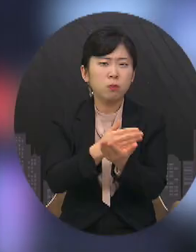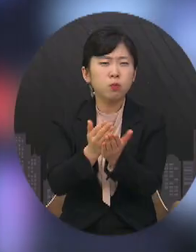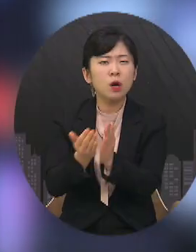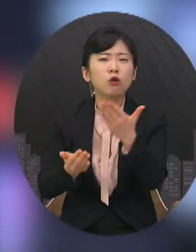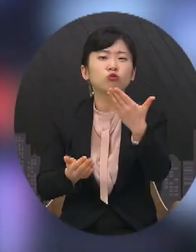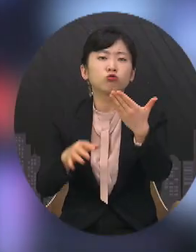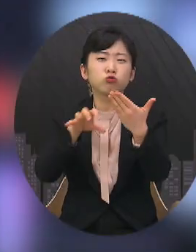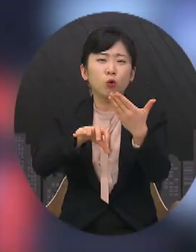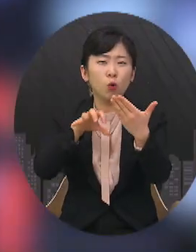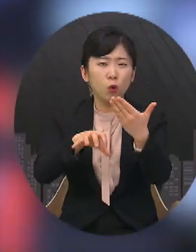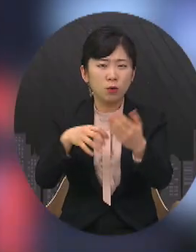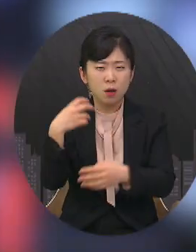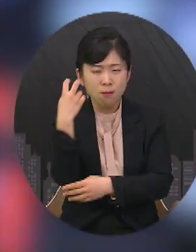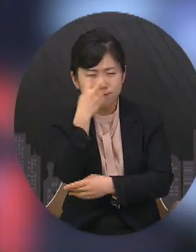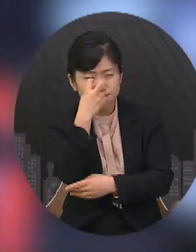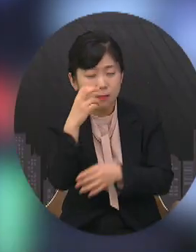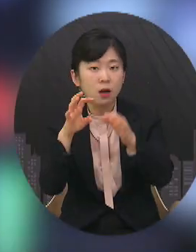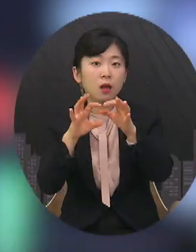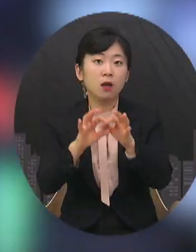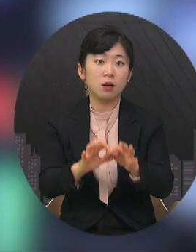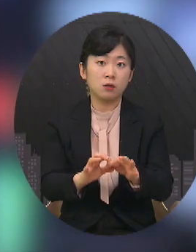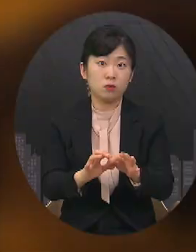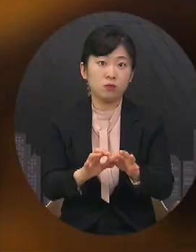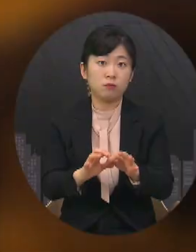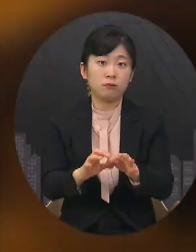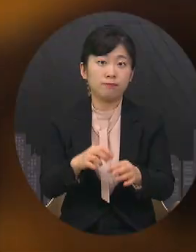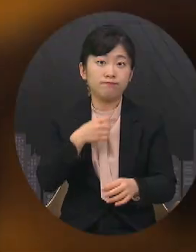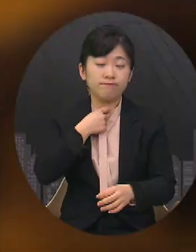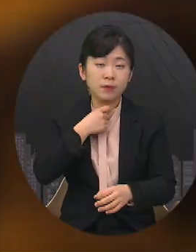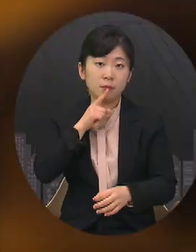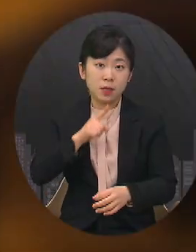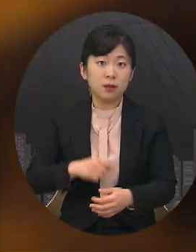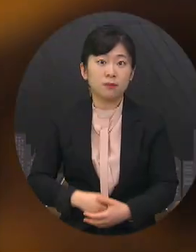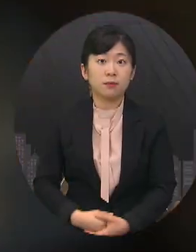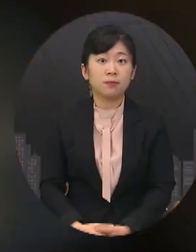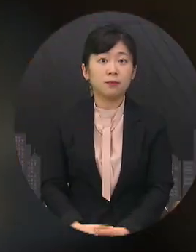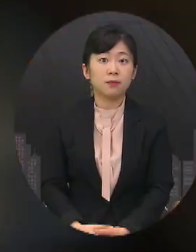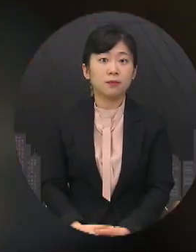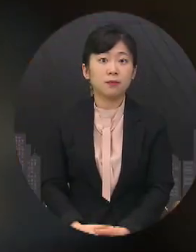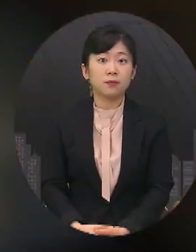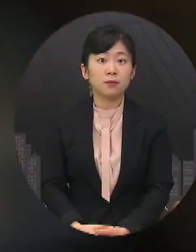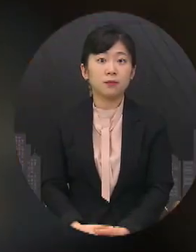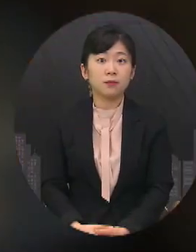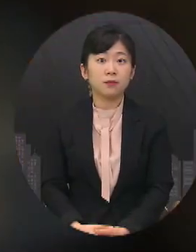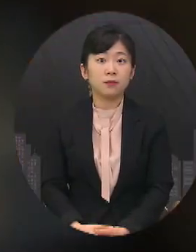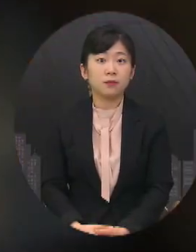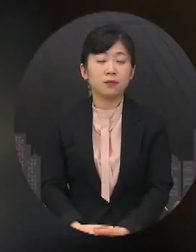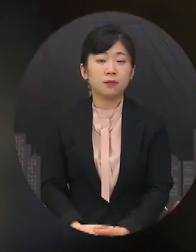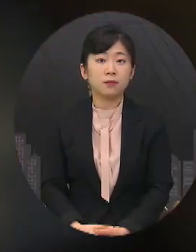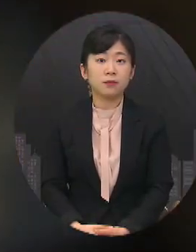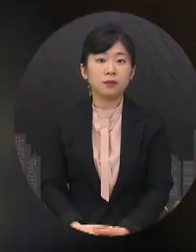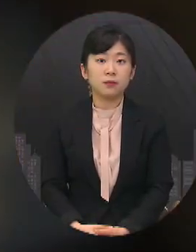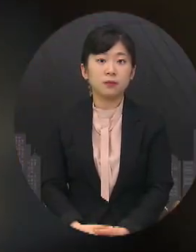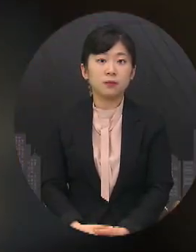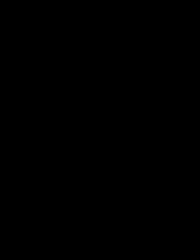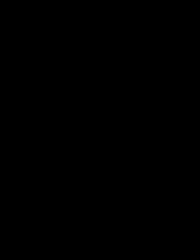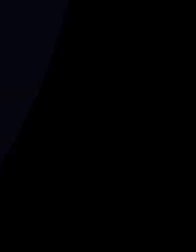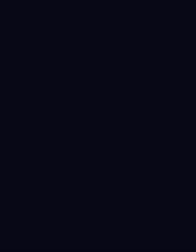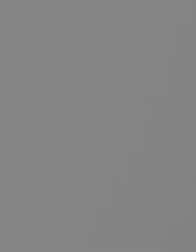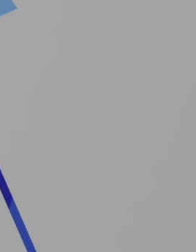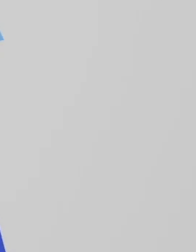상황이 안정될 때까지 중점 점검을 강화할 계획입니다 mbc 뉴스 시는 점입니다